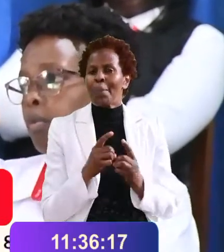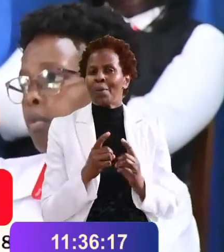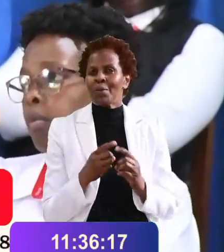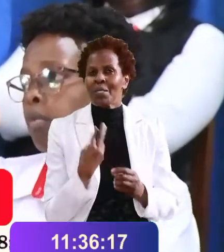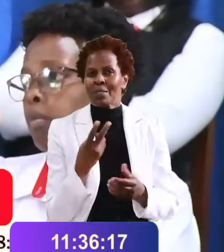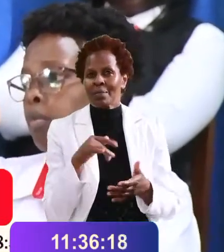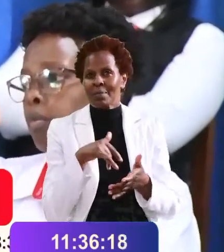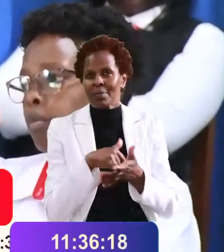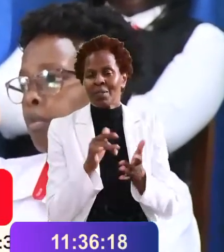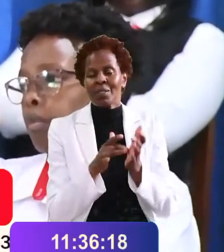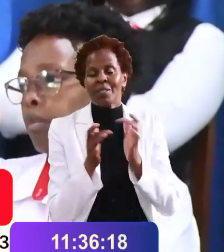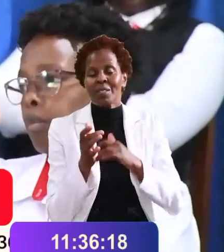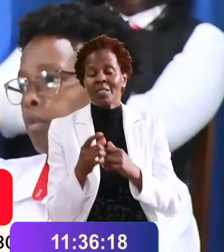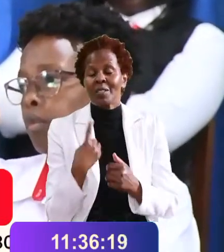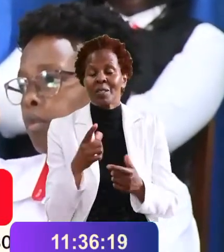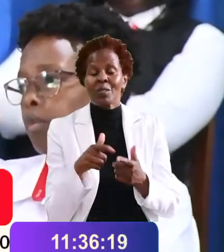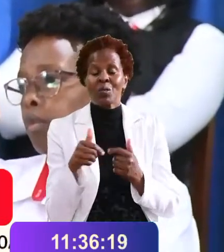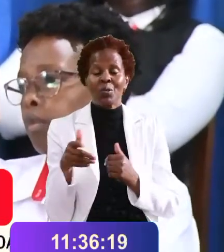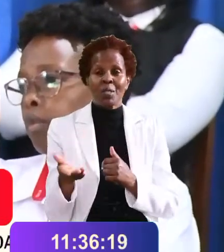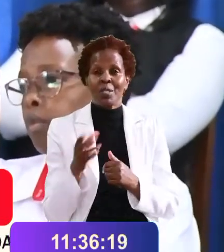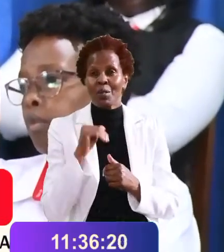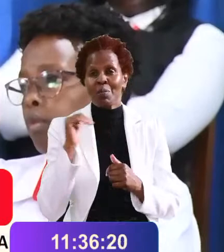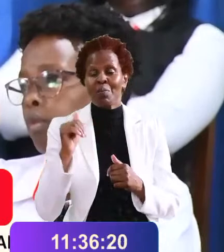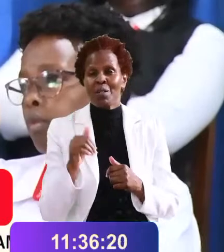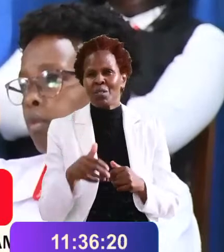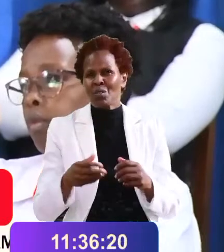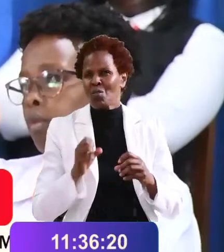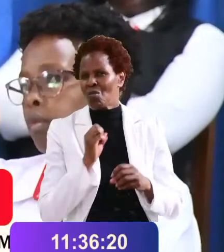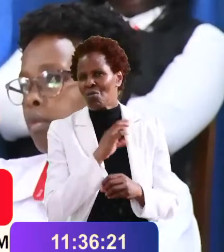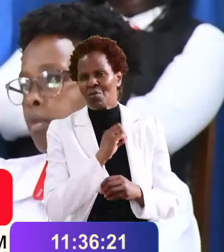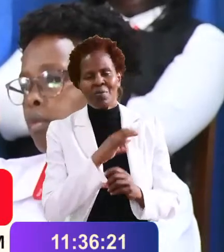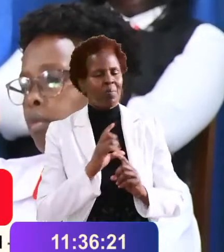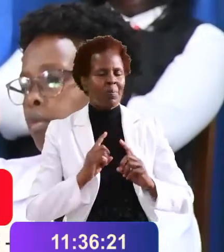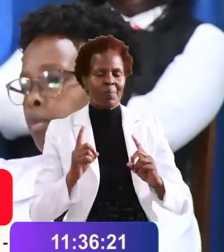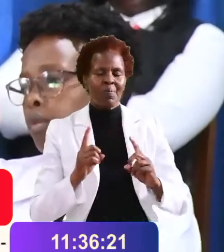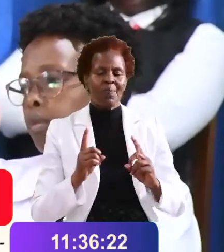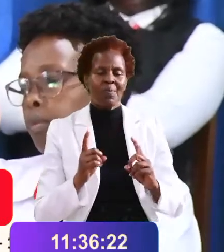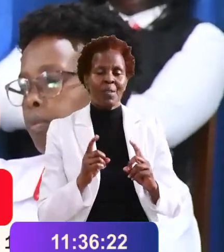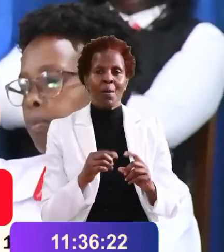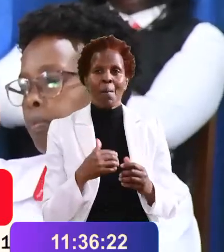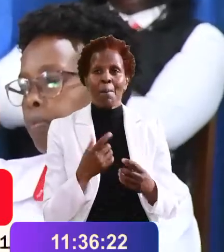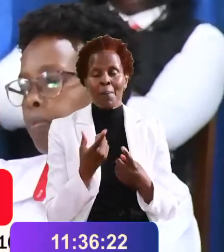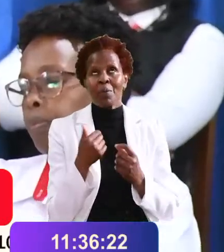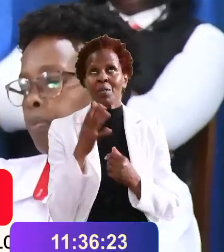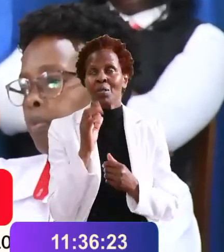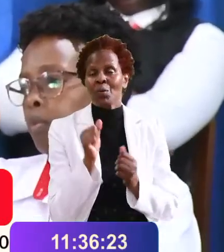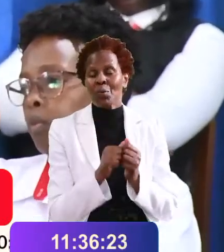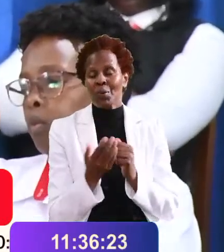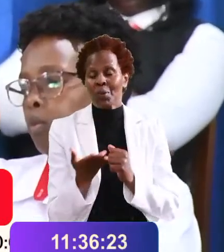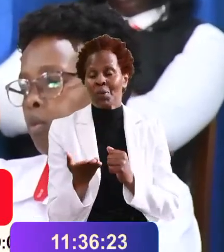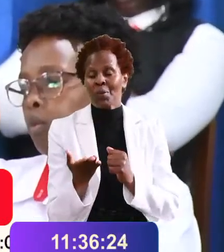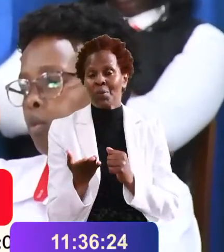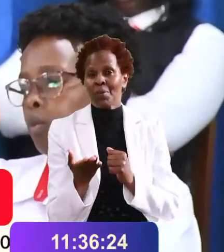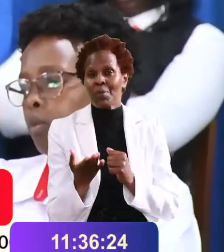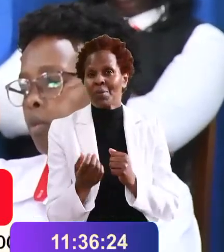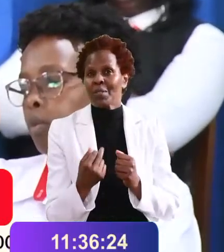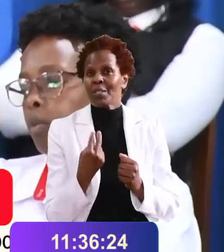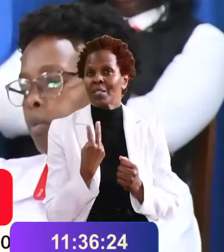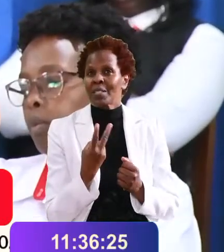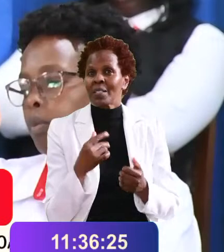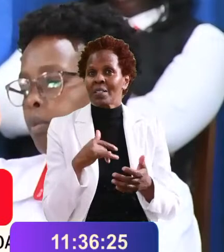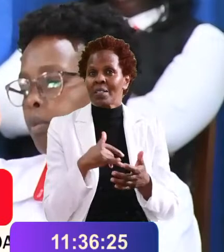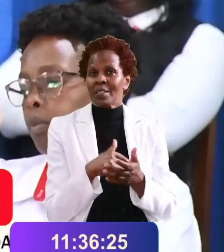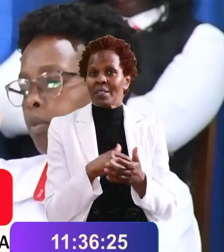kwamba Yesu alimwambia haufai kuogopa, kwamba Mungu ako nawe. Hiyo tunaona kwa mfano